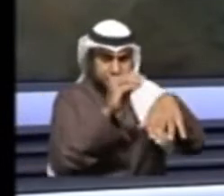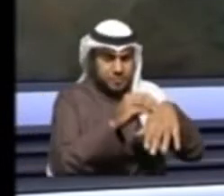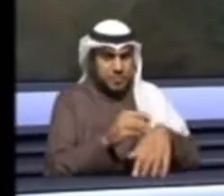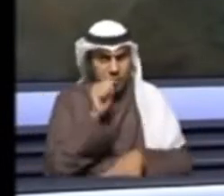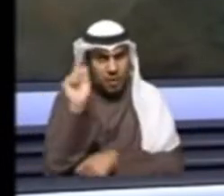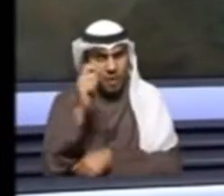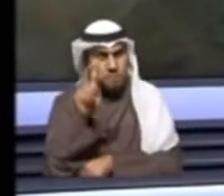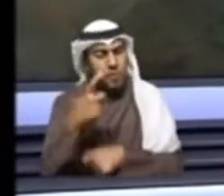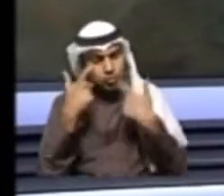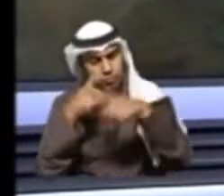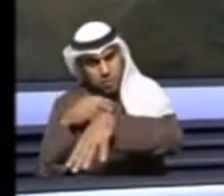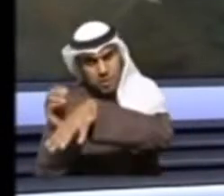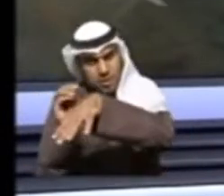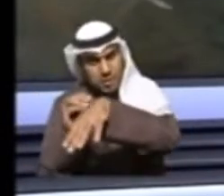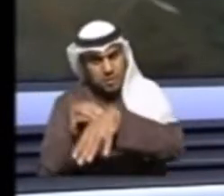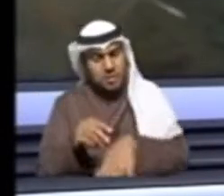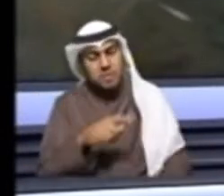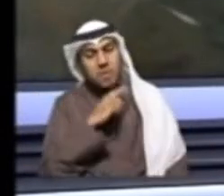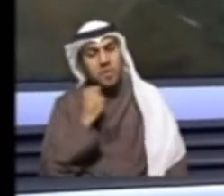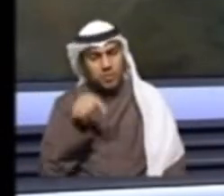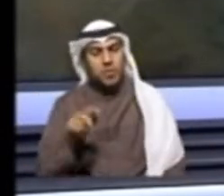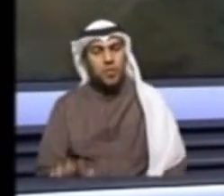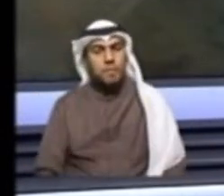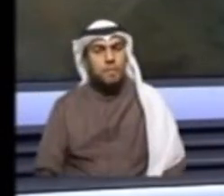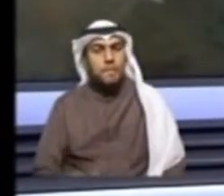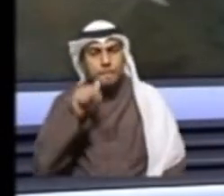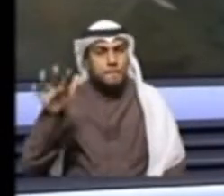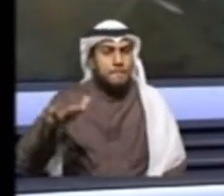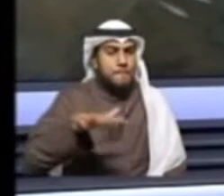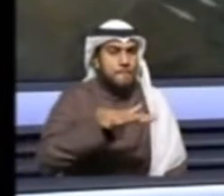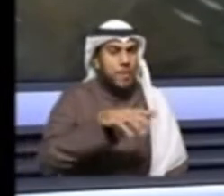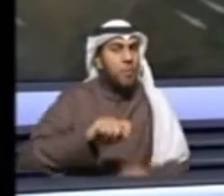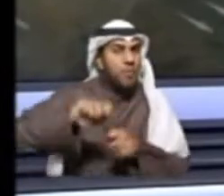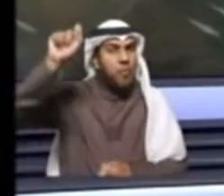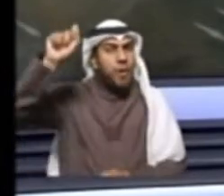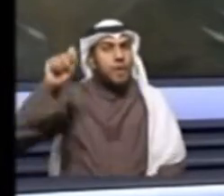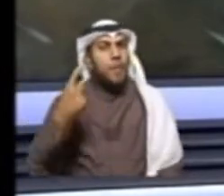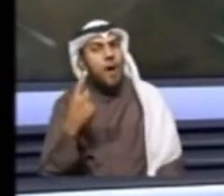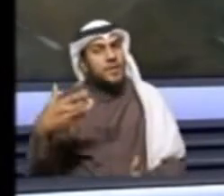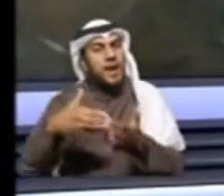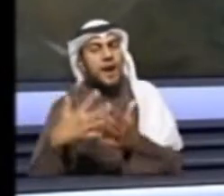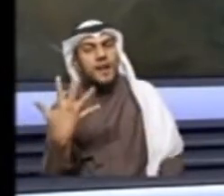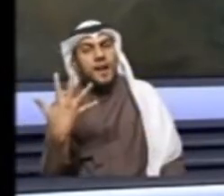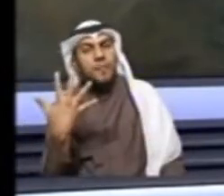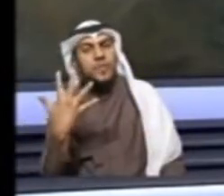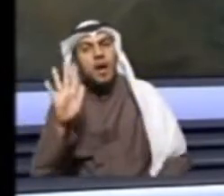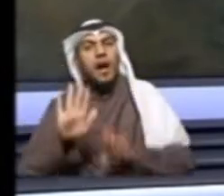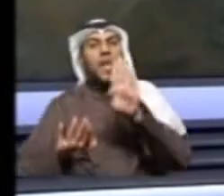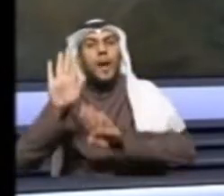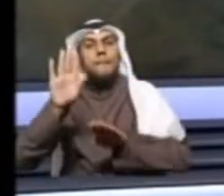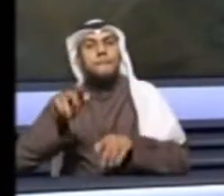المناطق البحرية المكشوفة قرب جارو وأم المرادم بارتفاع الأمواج ما بين 1 إلى 5 أقدام من